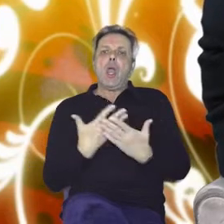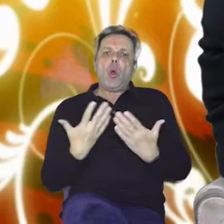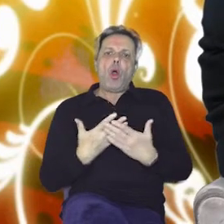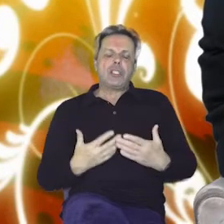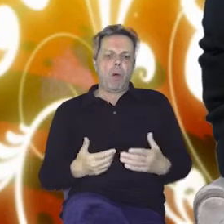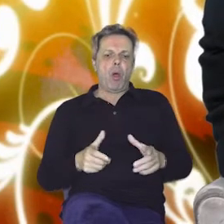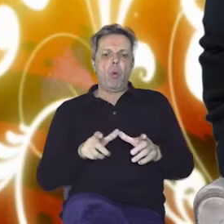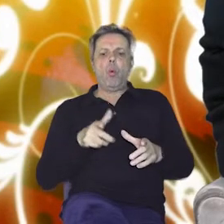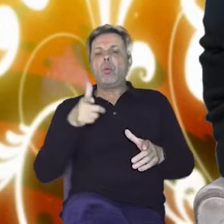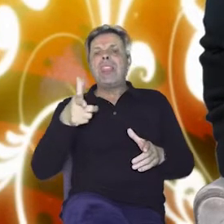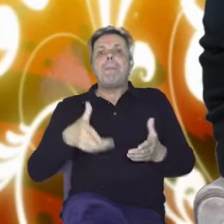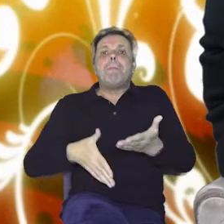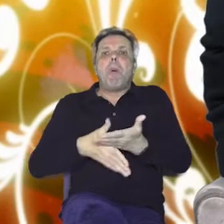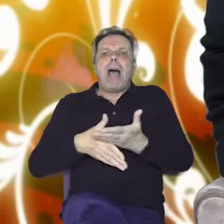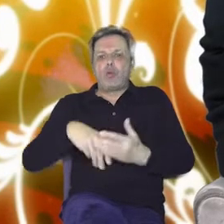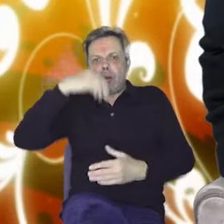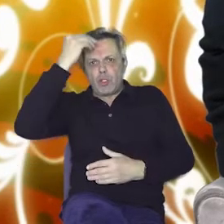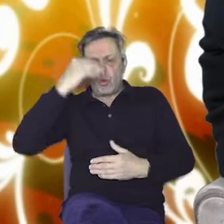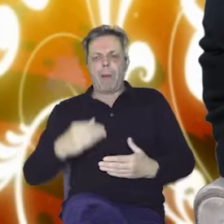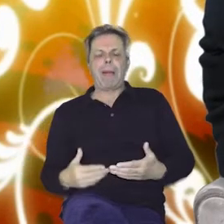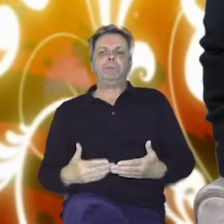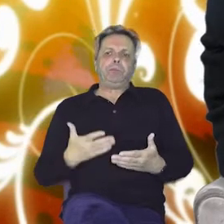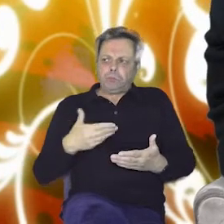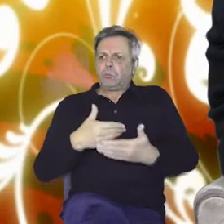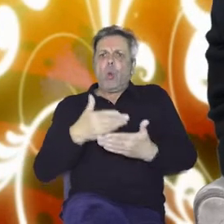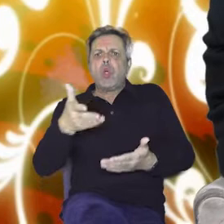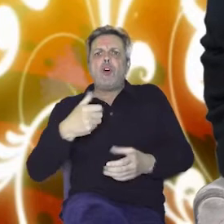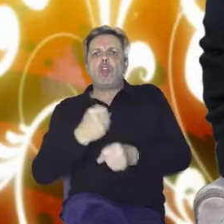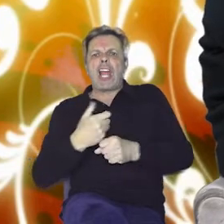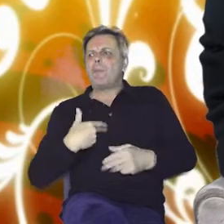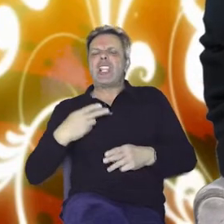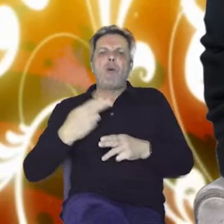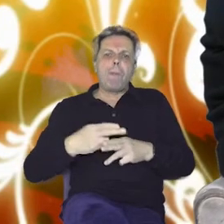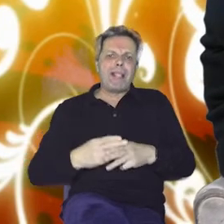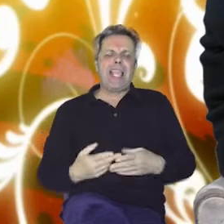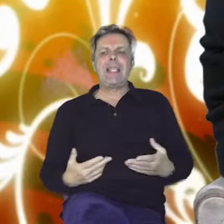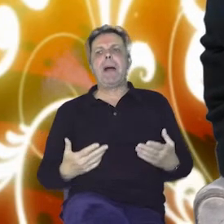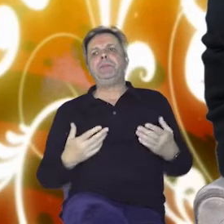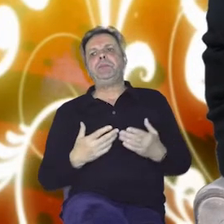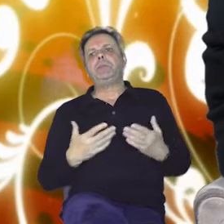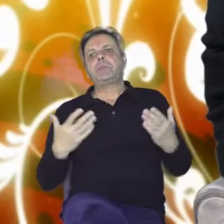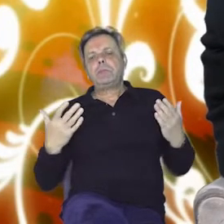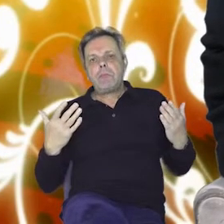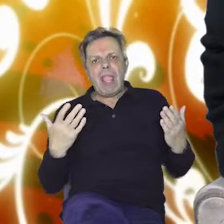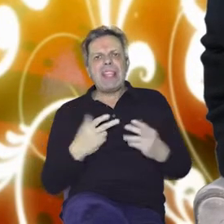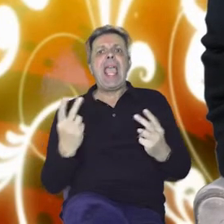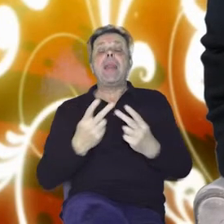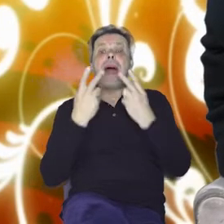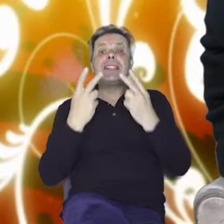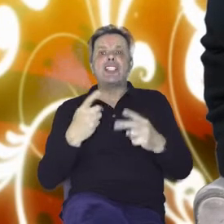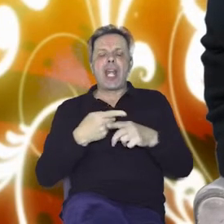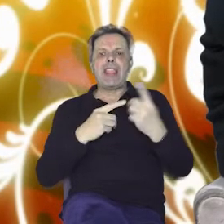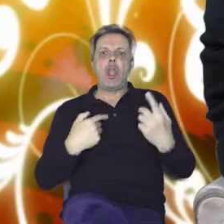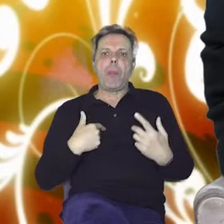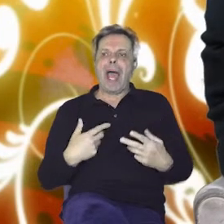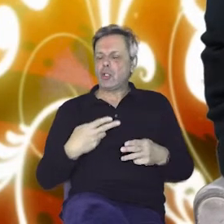tim pomažućim strukama, uz ovo što radimo sa svojim pacijentima, gdje je zapravo najznačajniji dio nas u